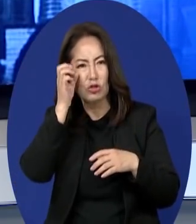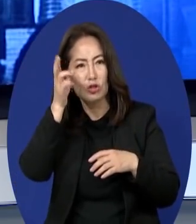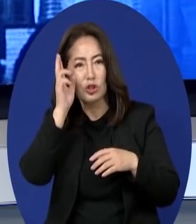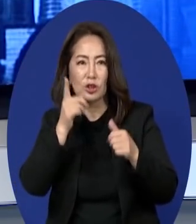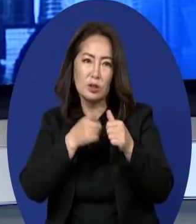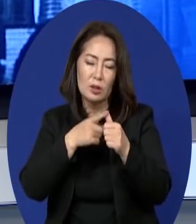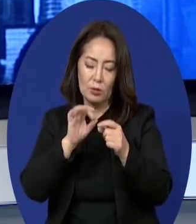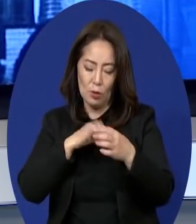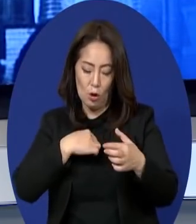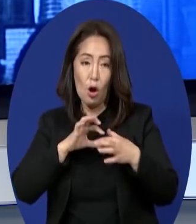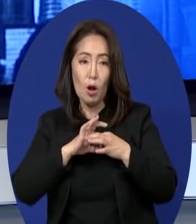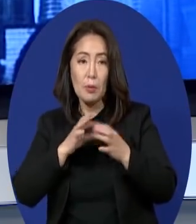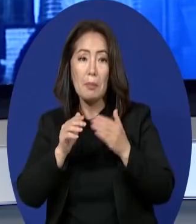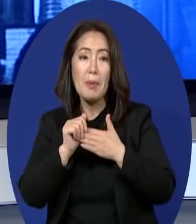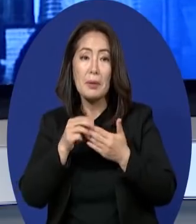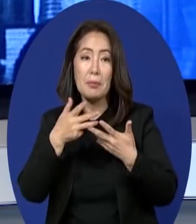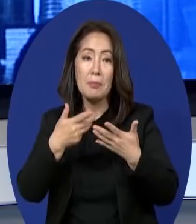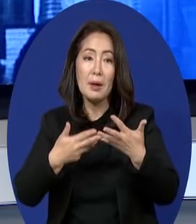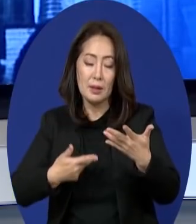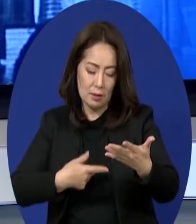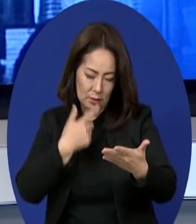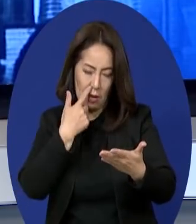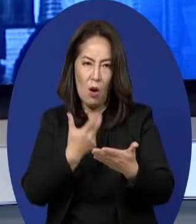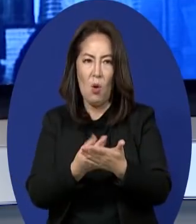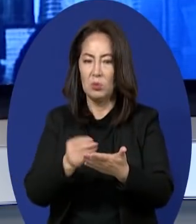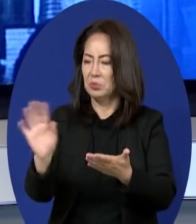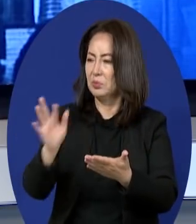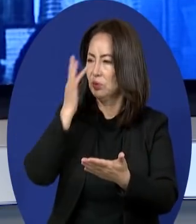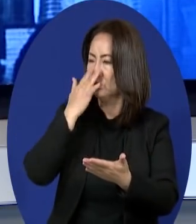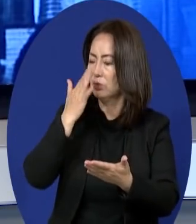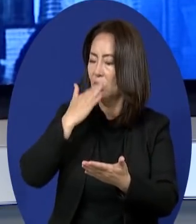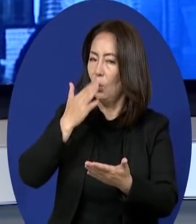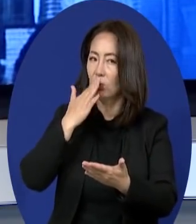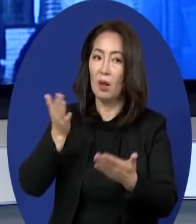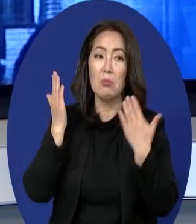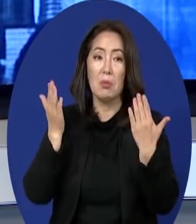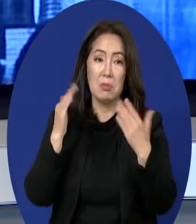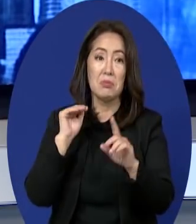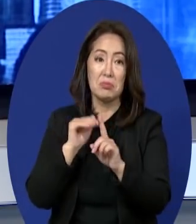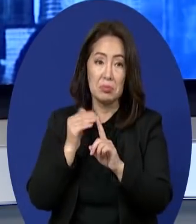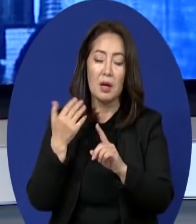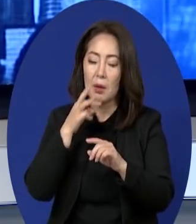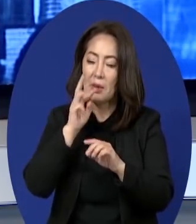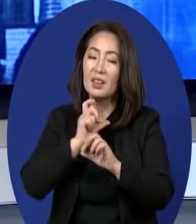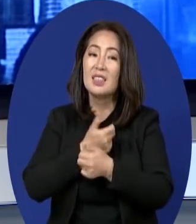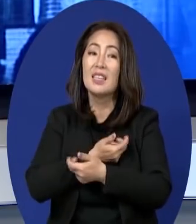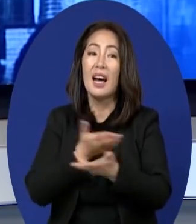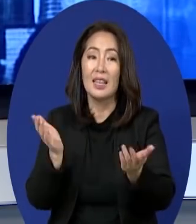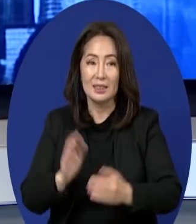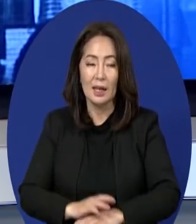одоо өөртөө холбоотой баримт материалуудыг бодит бус үнэнтэй нийцэхгүй байна гэдэг үүднээс ницаасан мэдэгдэл гаргаж байна.